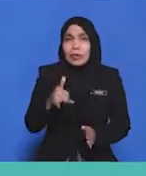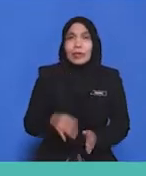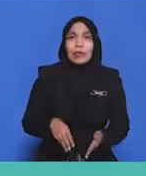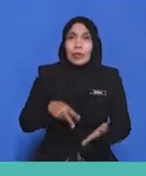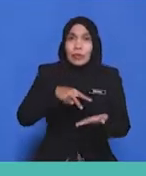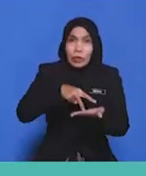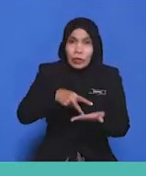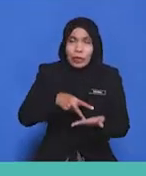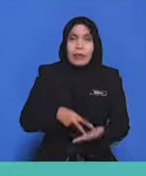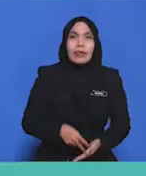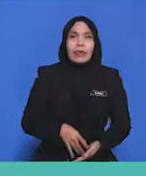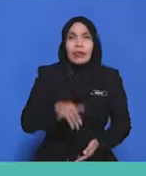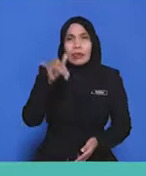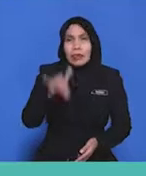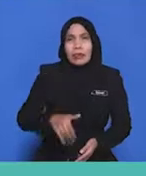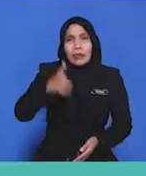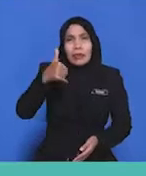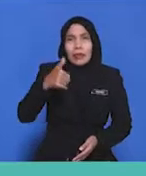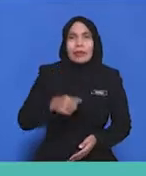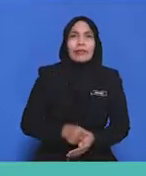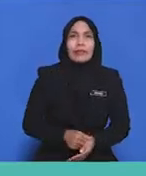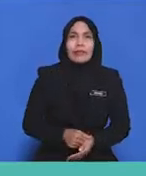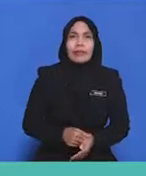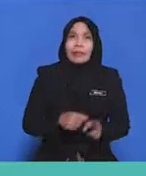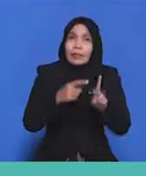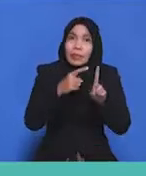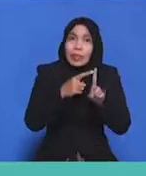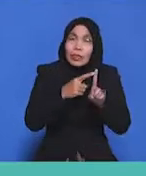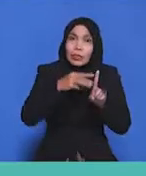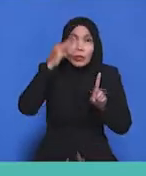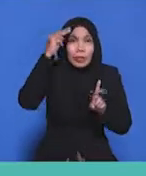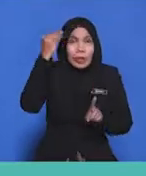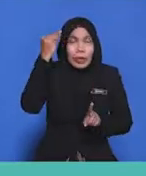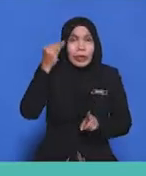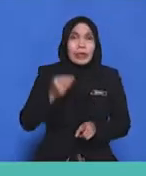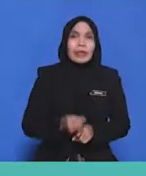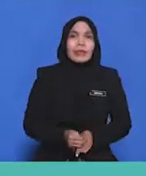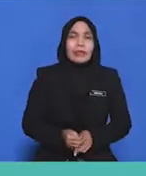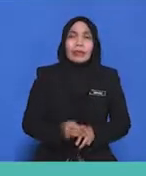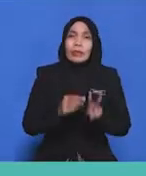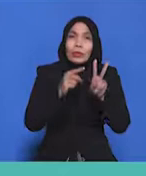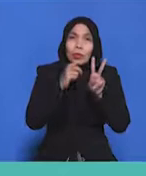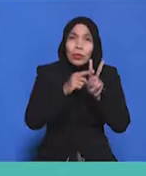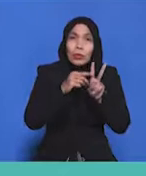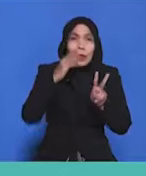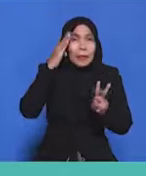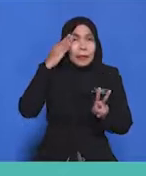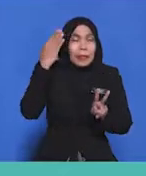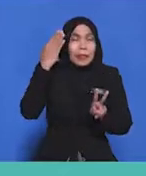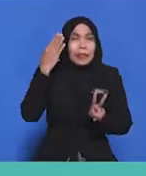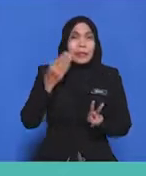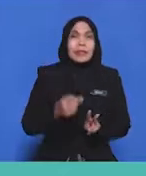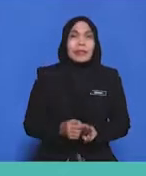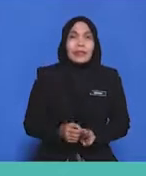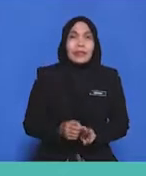memantapkan lagi kemahiran atau teknik yang harus ada padanya. Bijak membuat keputusan